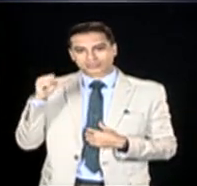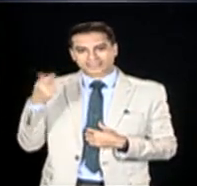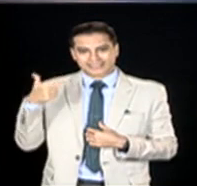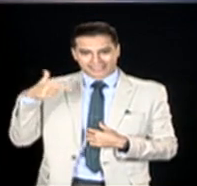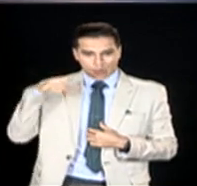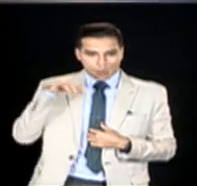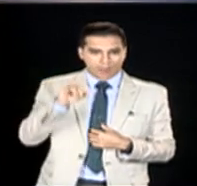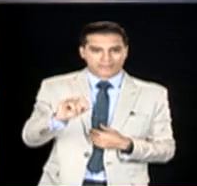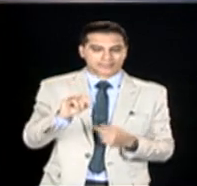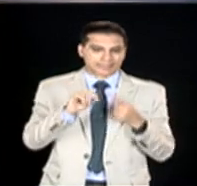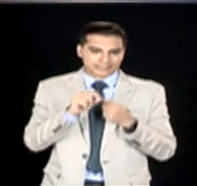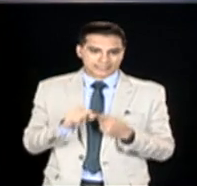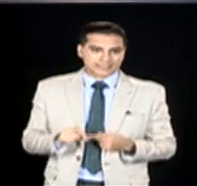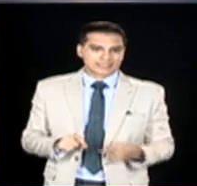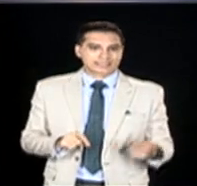1956.